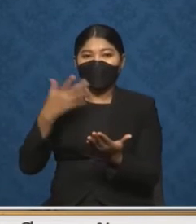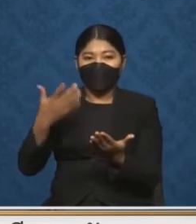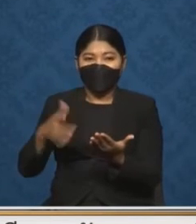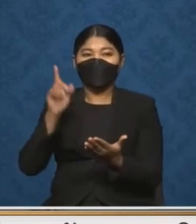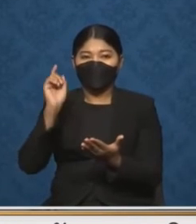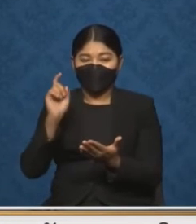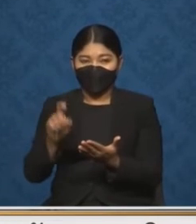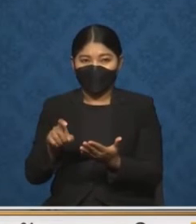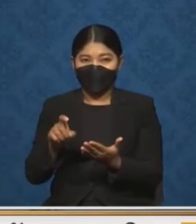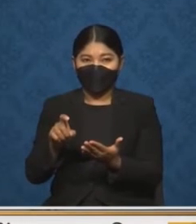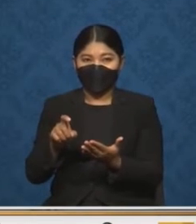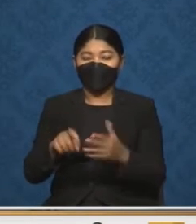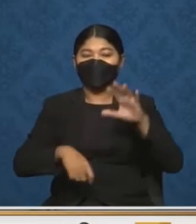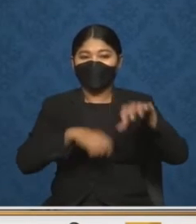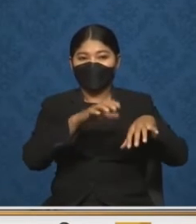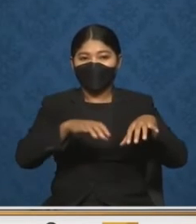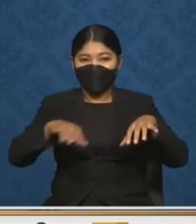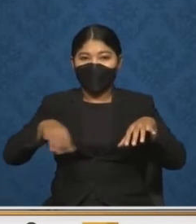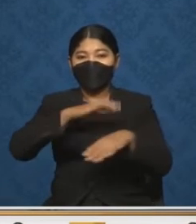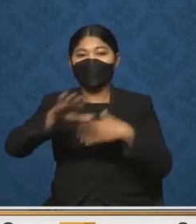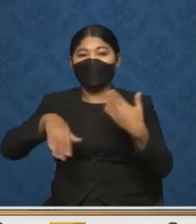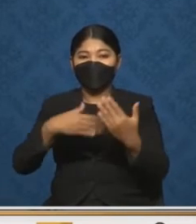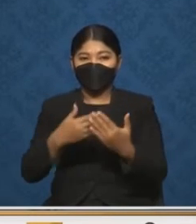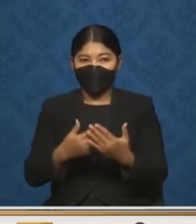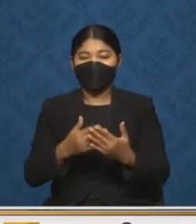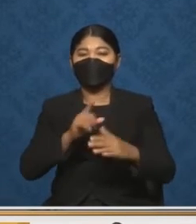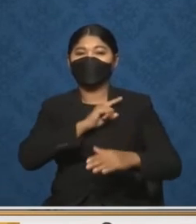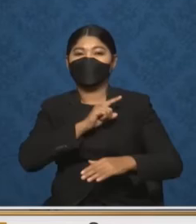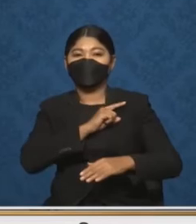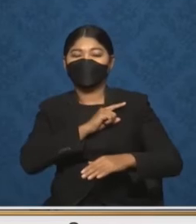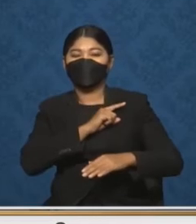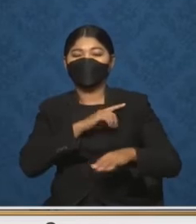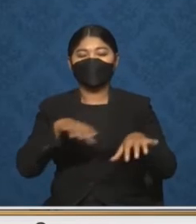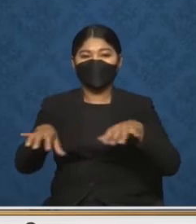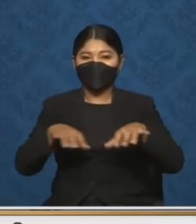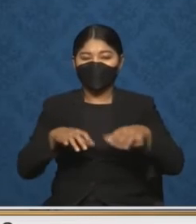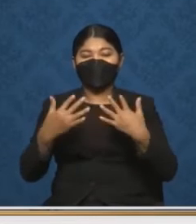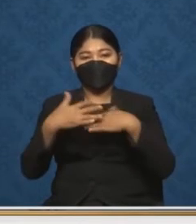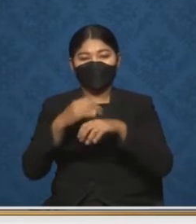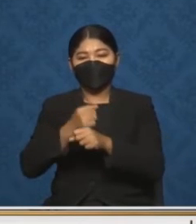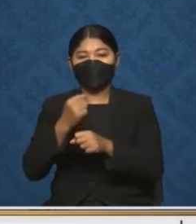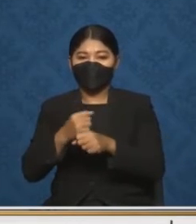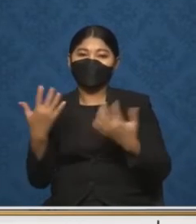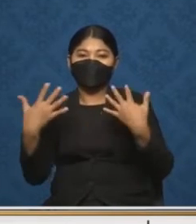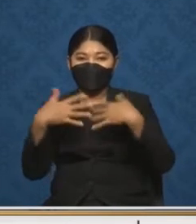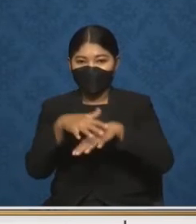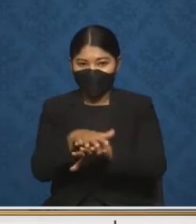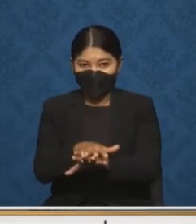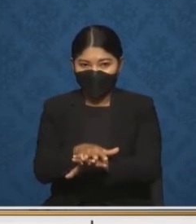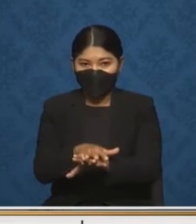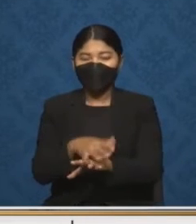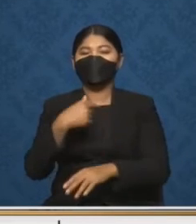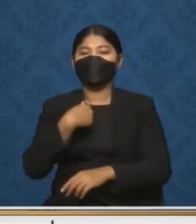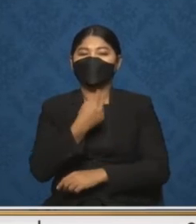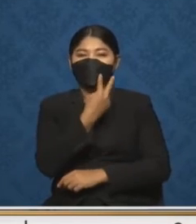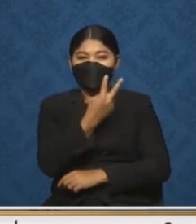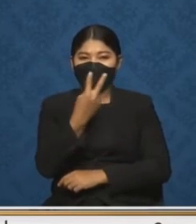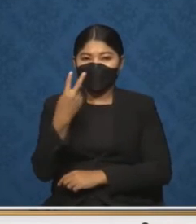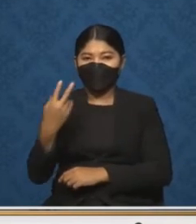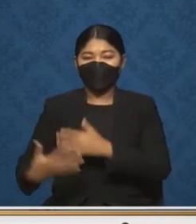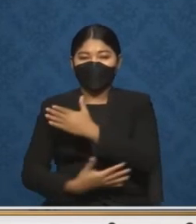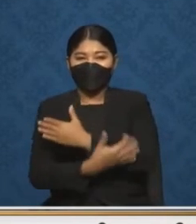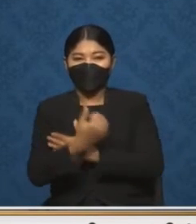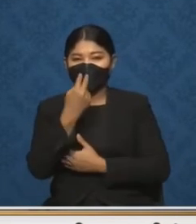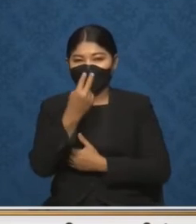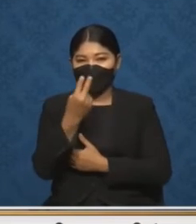ควรจะนำหน่วยงานทั้หมดแล้วนี้ ให้มเจภาพ บุฎนาที่ทำงานร่วม กันผมก็ได้มาดูครั ได้มโอกาส